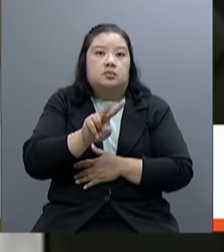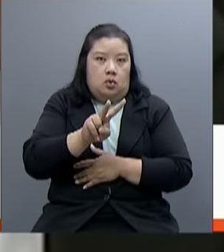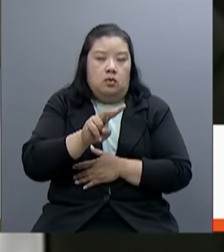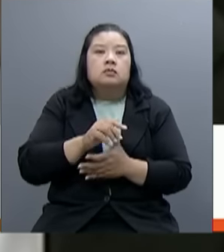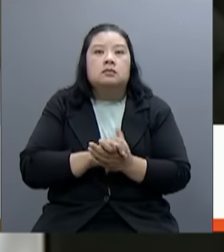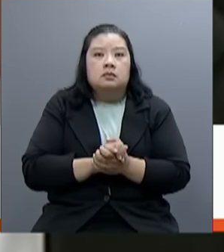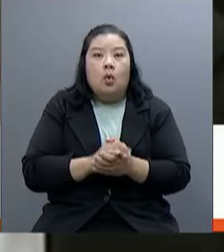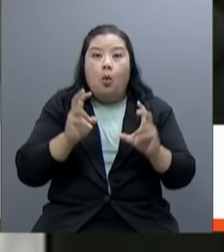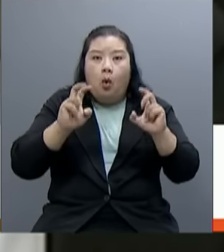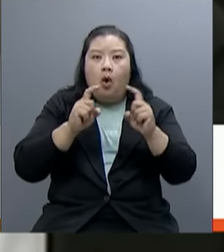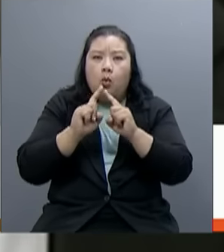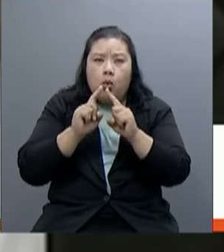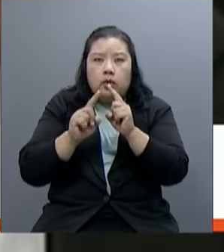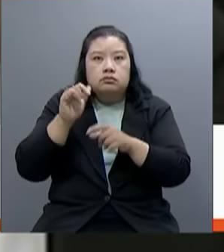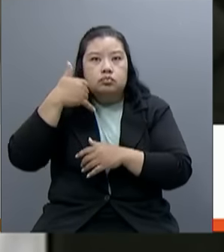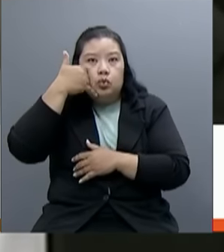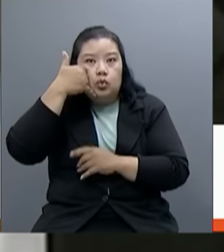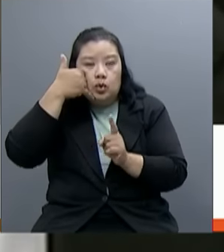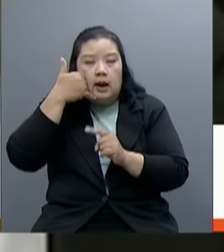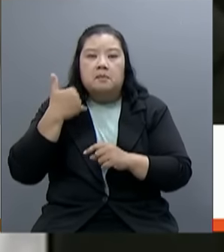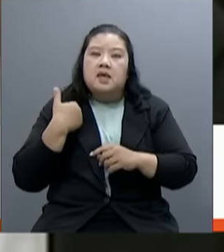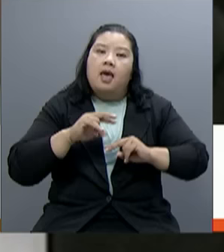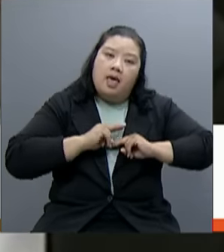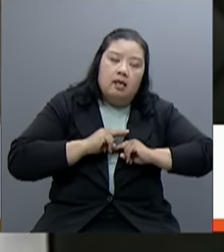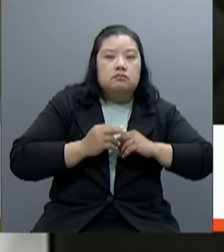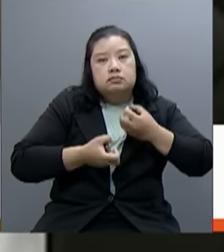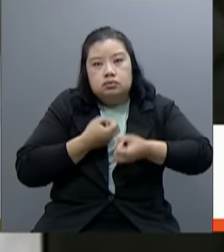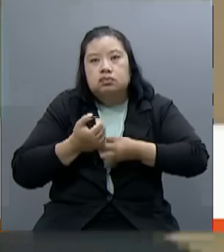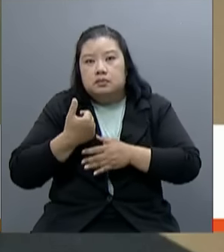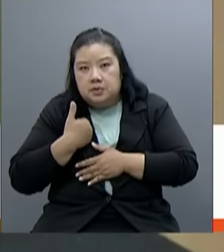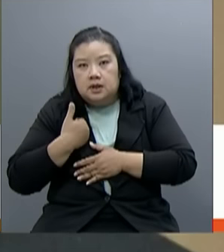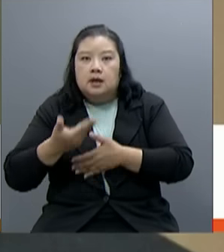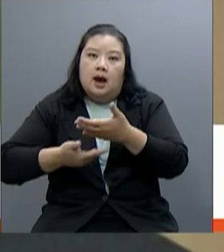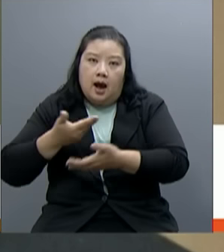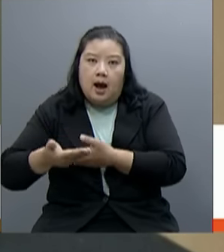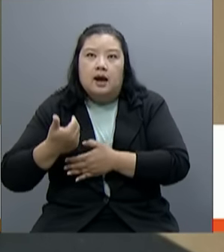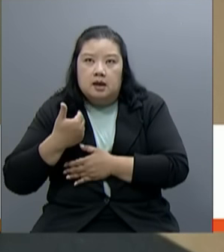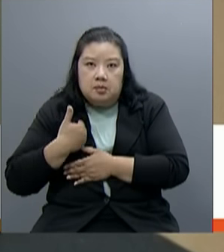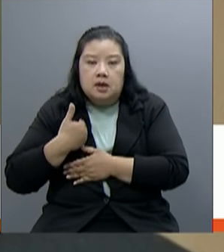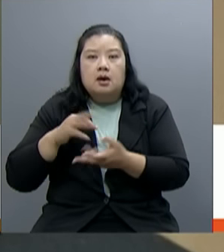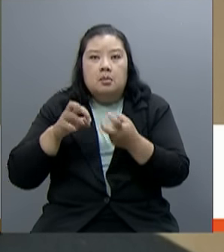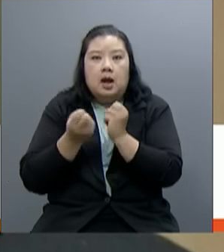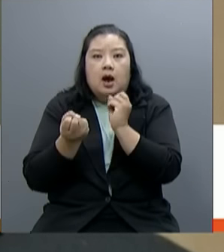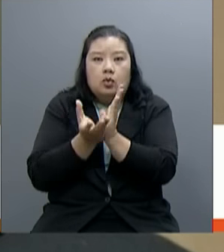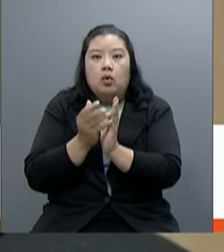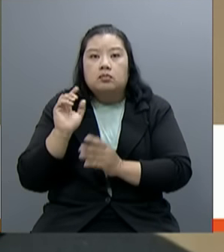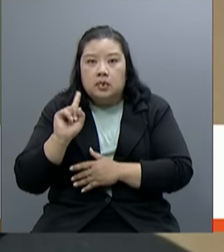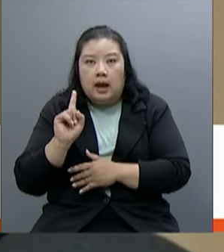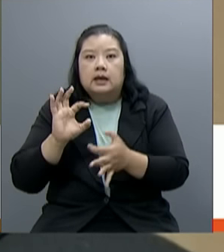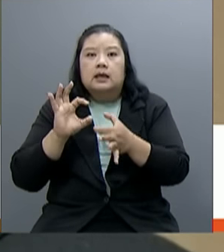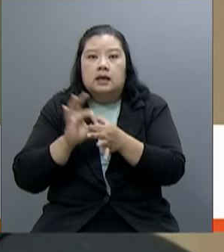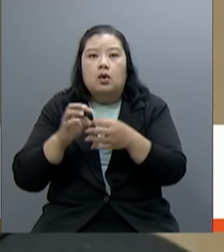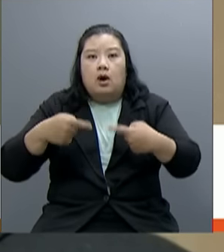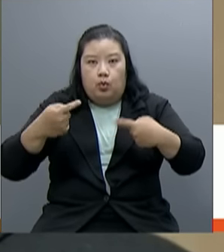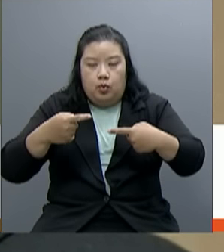หัวข้อการสนทนาเนี่ยมีตั้งแต่เรื่องส่วนตัวนะคะเรื่องธุรกิจไปจนถึงประเด็นความตึงเครียดทางด้านภูมิรัฐศาสตร์